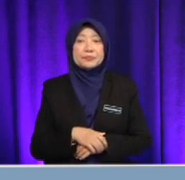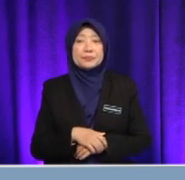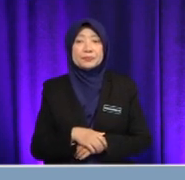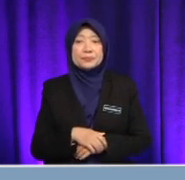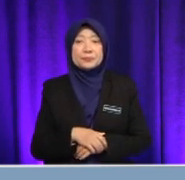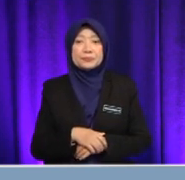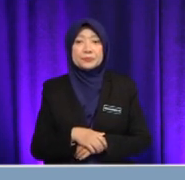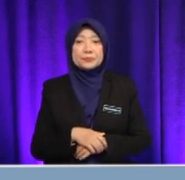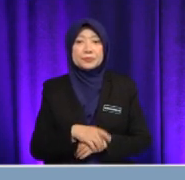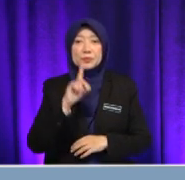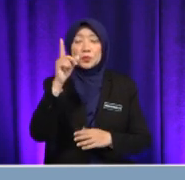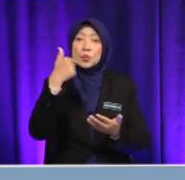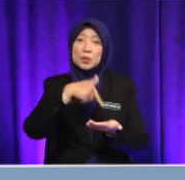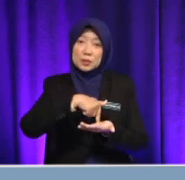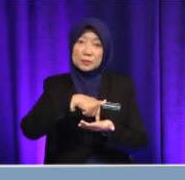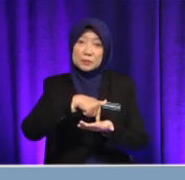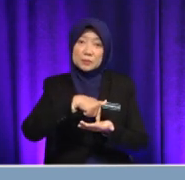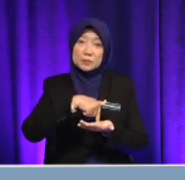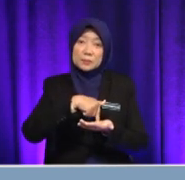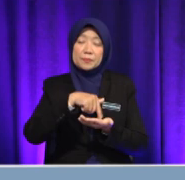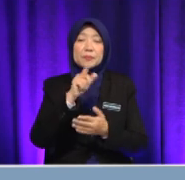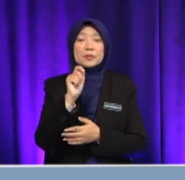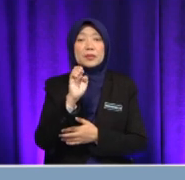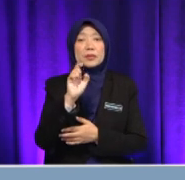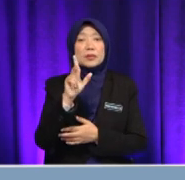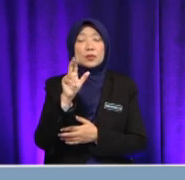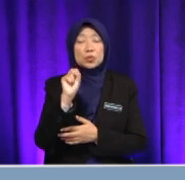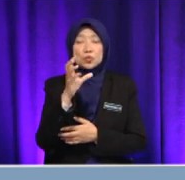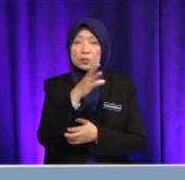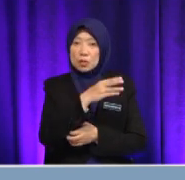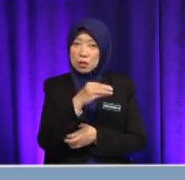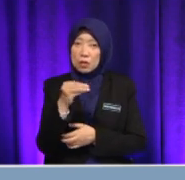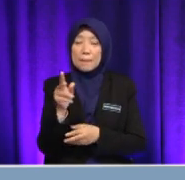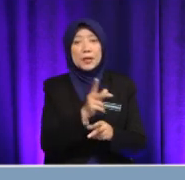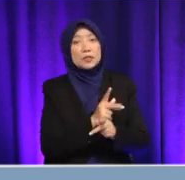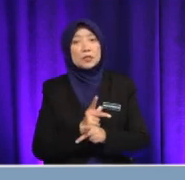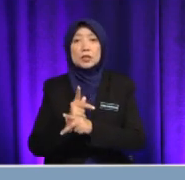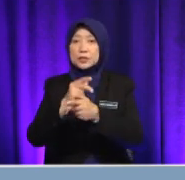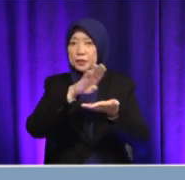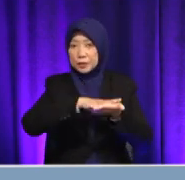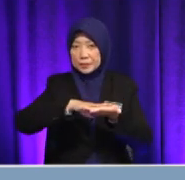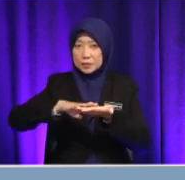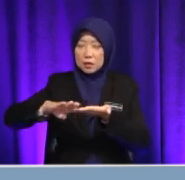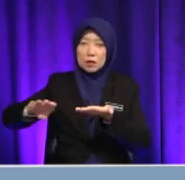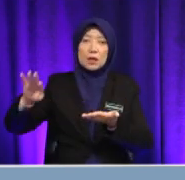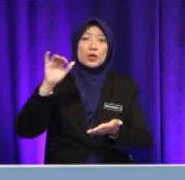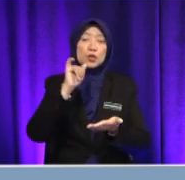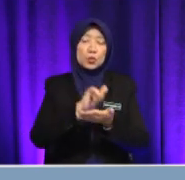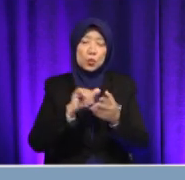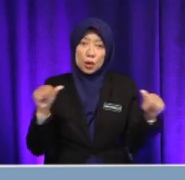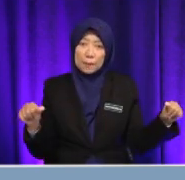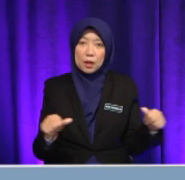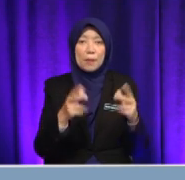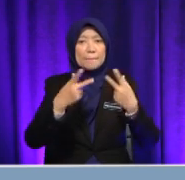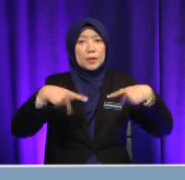oke satu lagi telus dan juga menjaga kebersihan itu adalah amalan nilai yang perlu